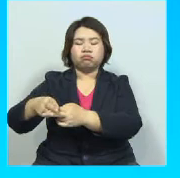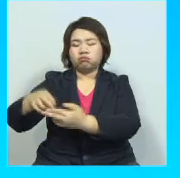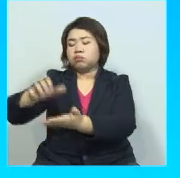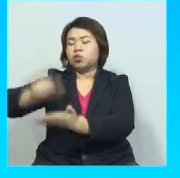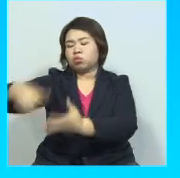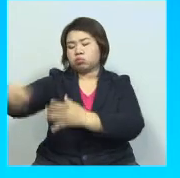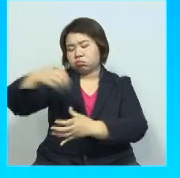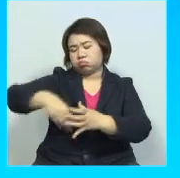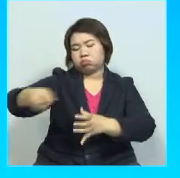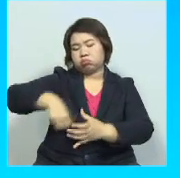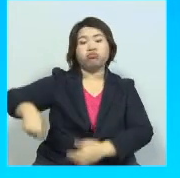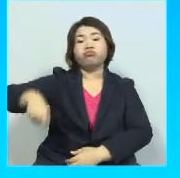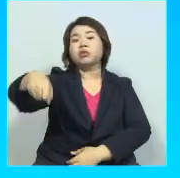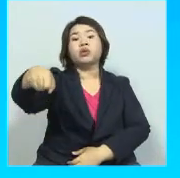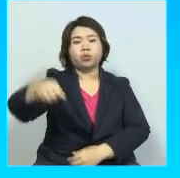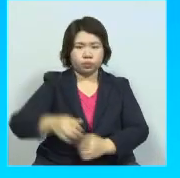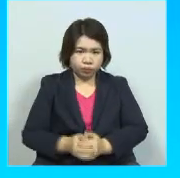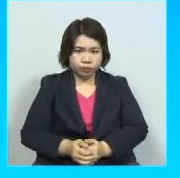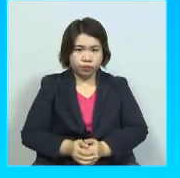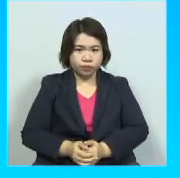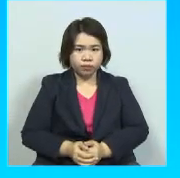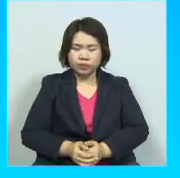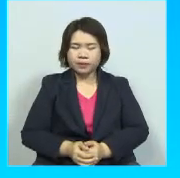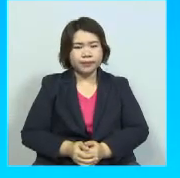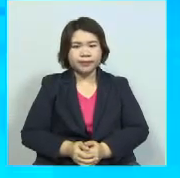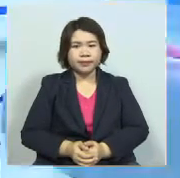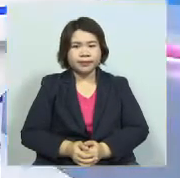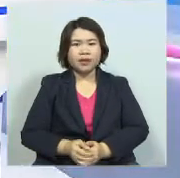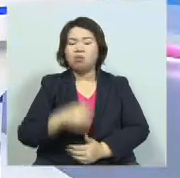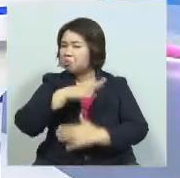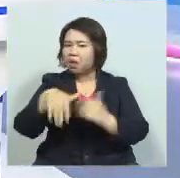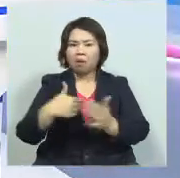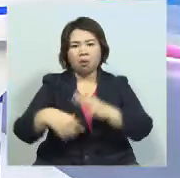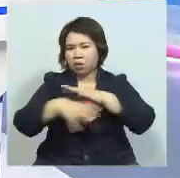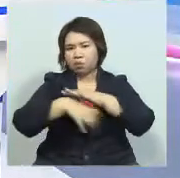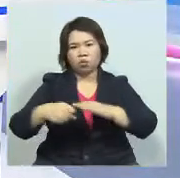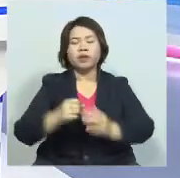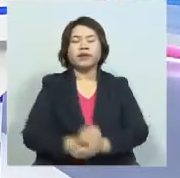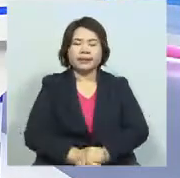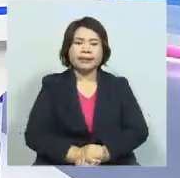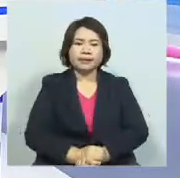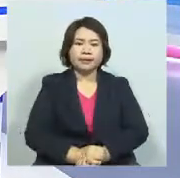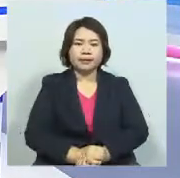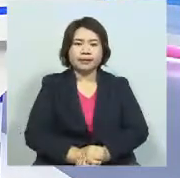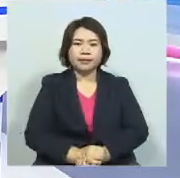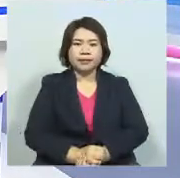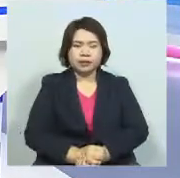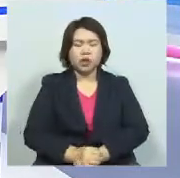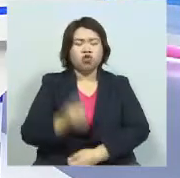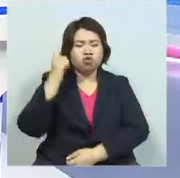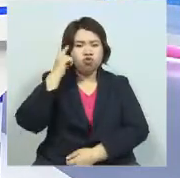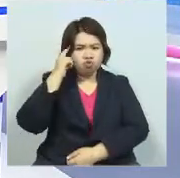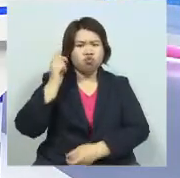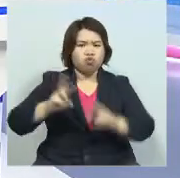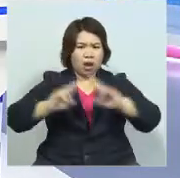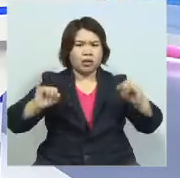ร้านเขานั่นแหละ เอาถุงจากร้านเขา แล้วก็เอง นะฮะแหมนะคะ เอาม าเป ็ น อุทาหรณ ์ใช่ค่ะ แต่ก็เข้าใจเจ้าของร้านบ